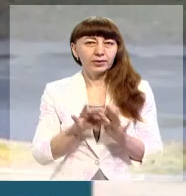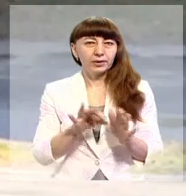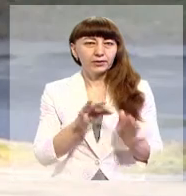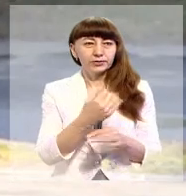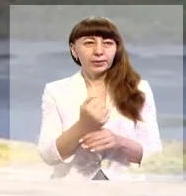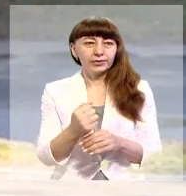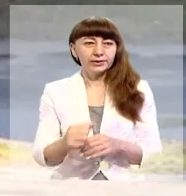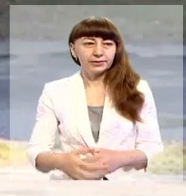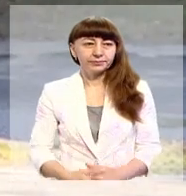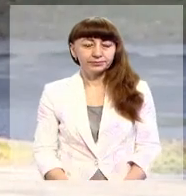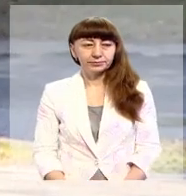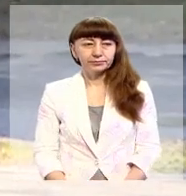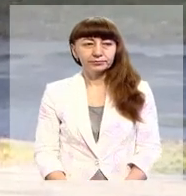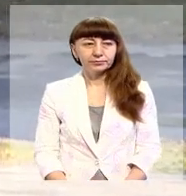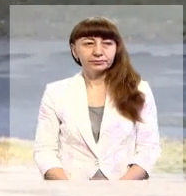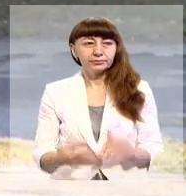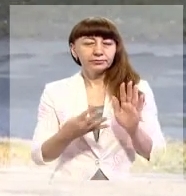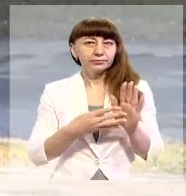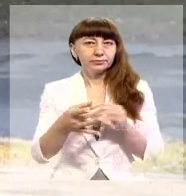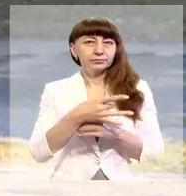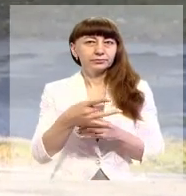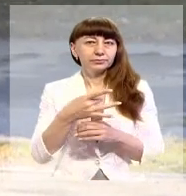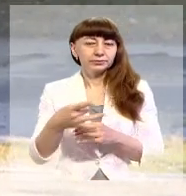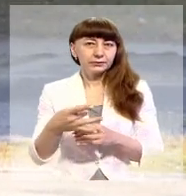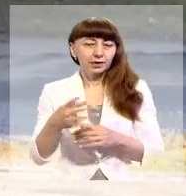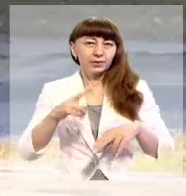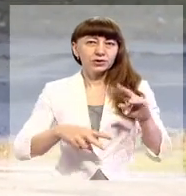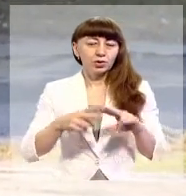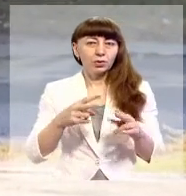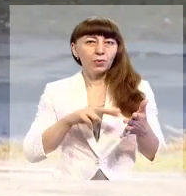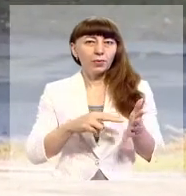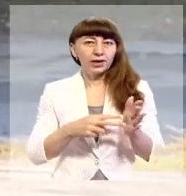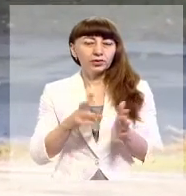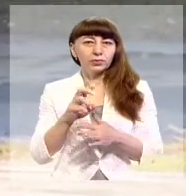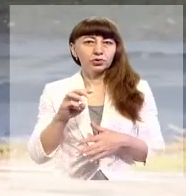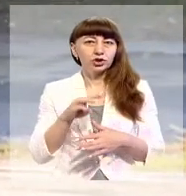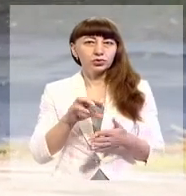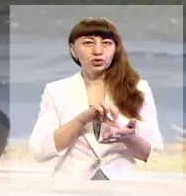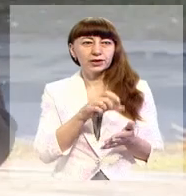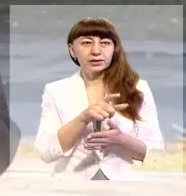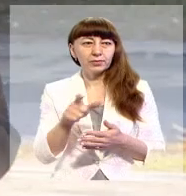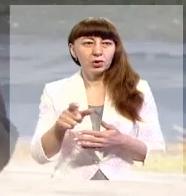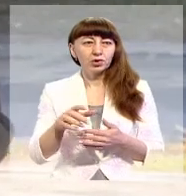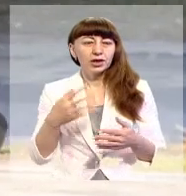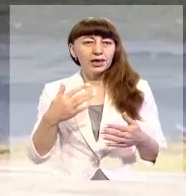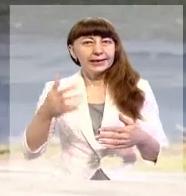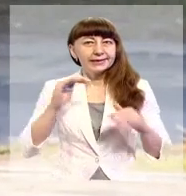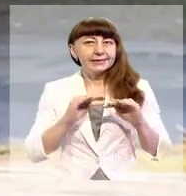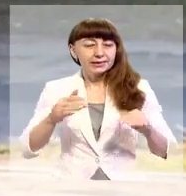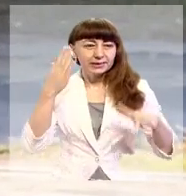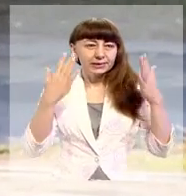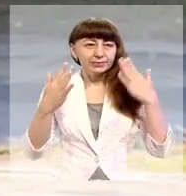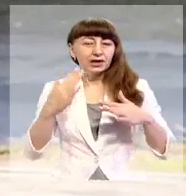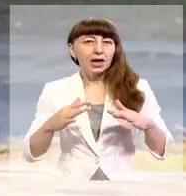халық қатысатын бюджет жобасы аясында бой көтерді. Мұны пайдаланушы тұрғындар саны аз емес, тіпті көршілес үйлердің тұрғындары